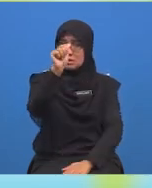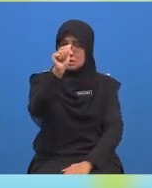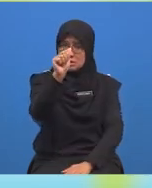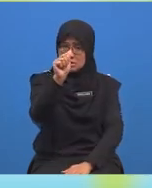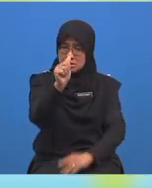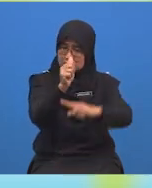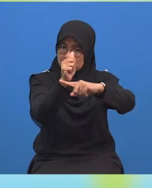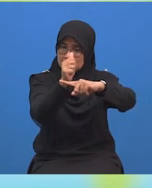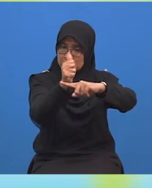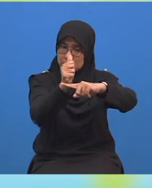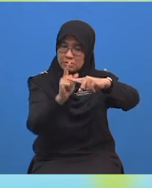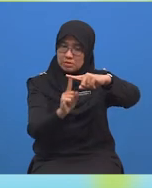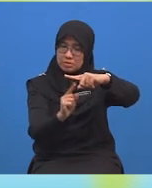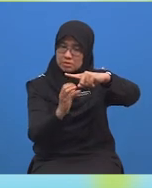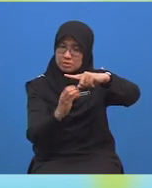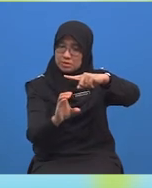10/100.